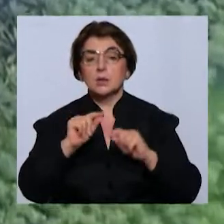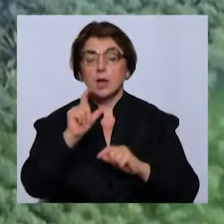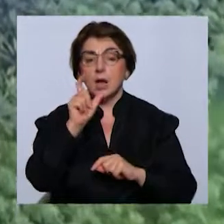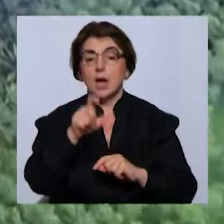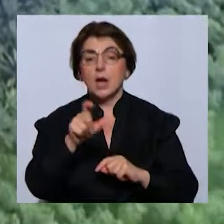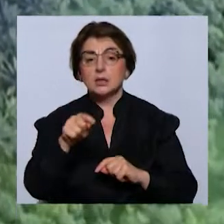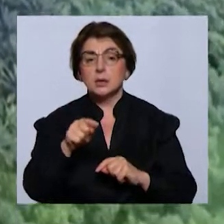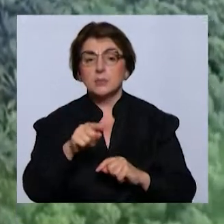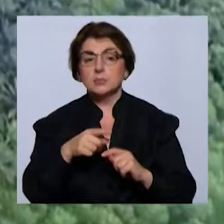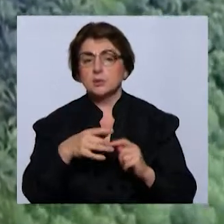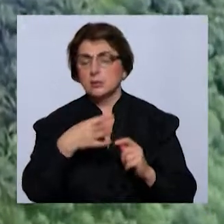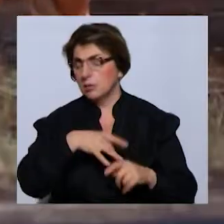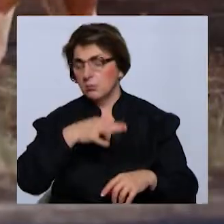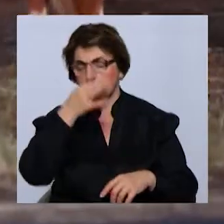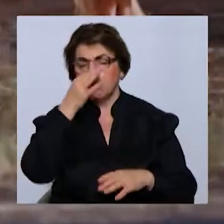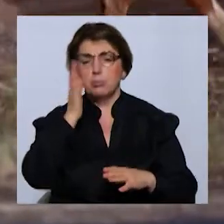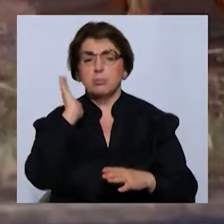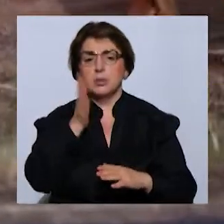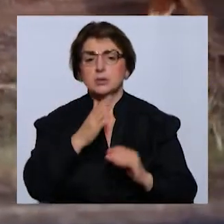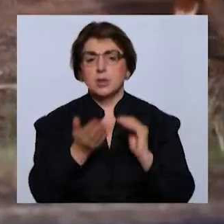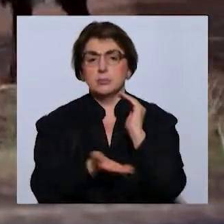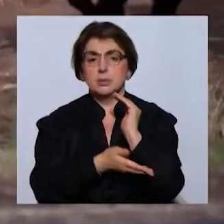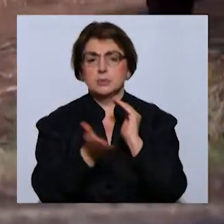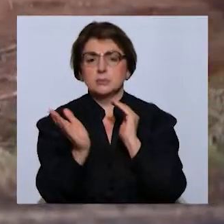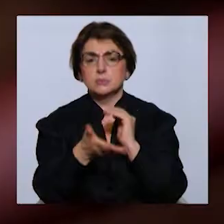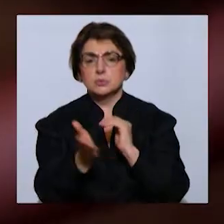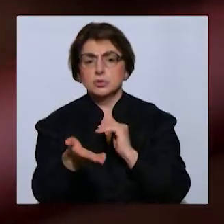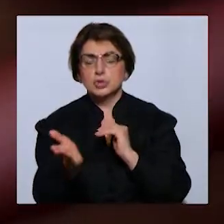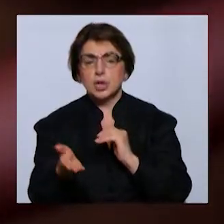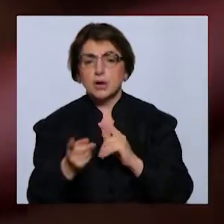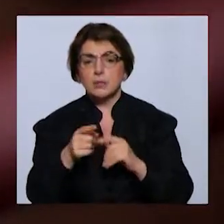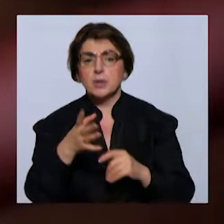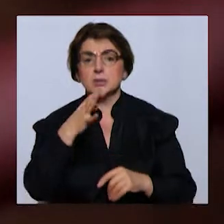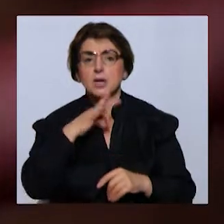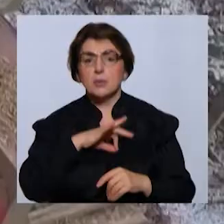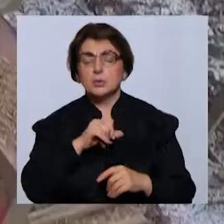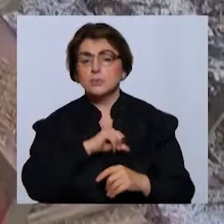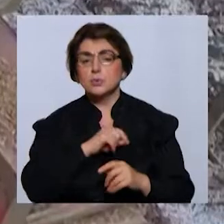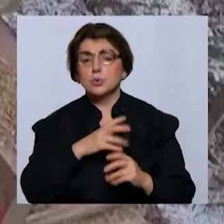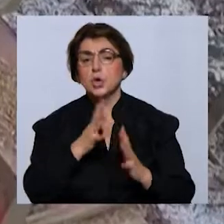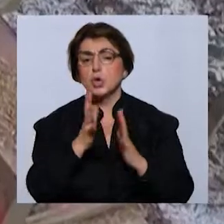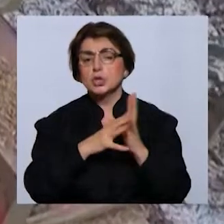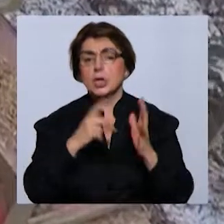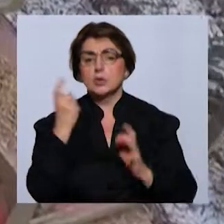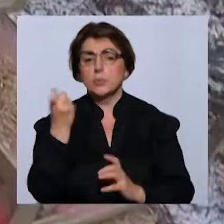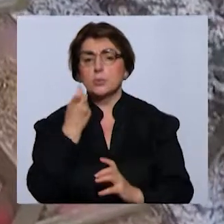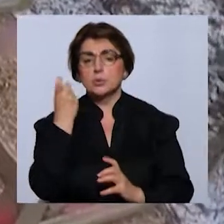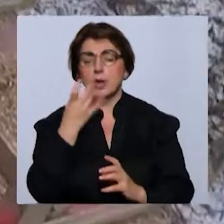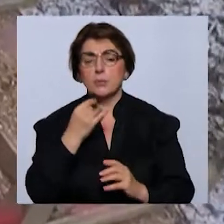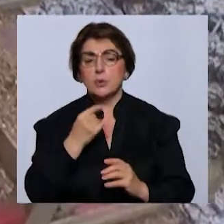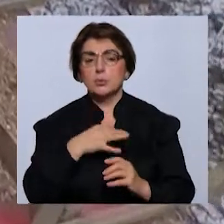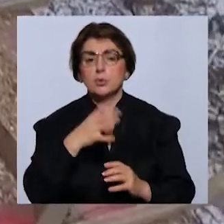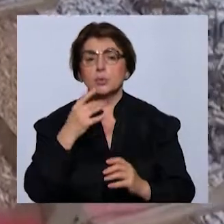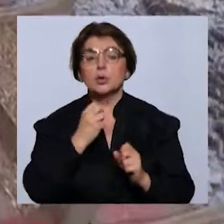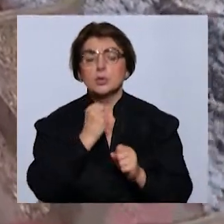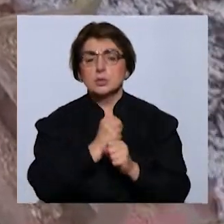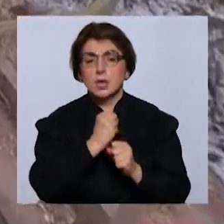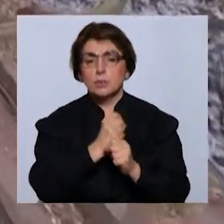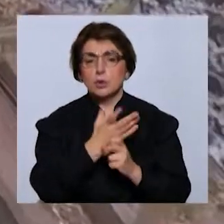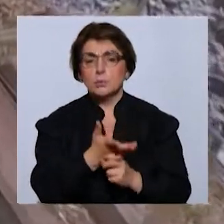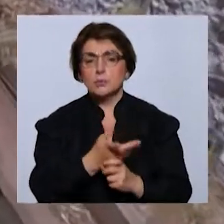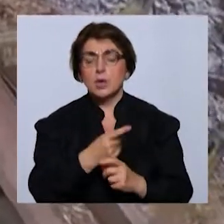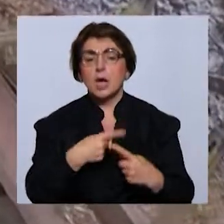ხეტყეს უმოწყალოდ შეხავენ. ადამიანები მას ძირითადად იყენებენ სასოფლო სამეურნეო წარმოებისათვის და